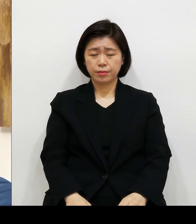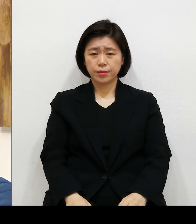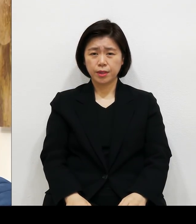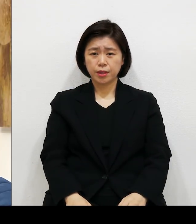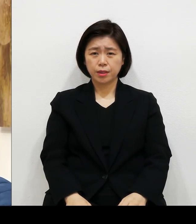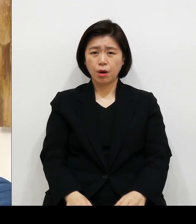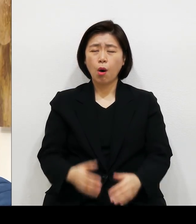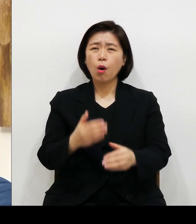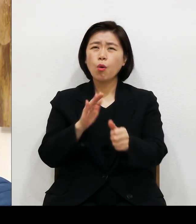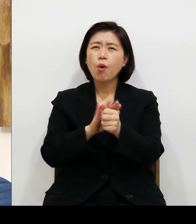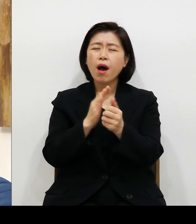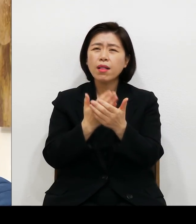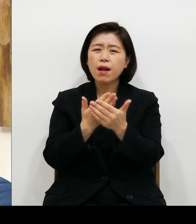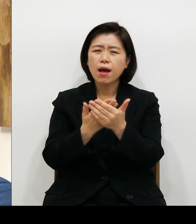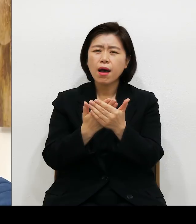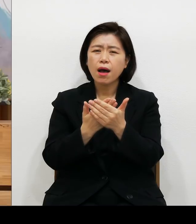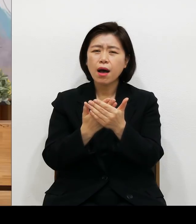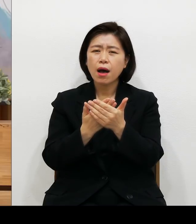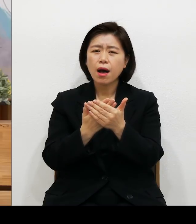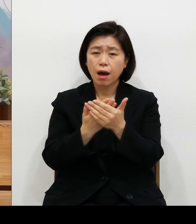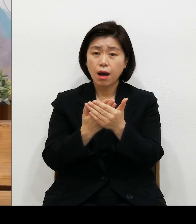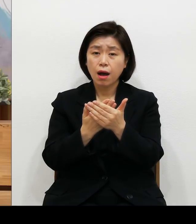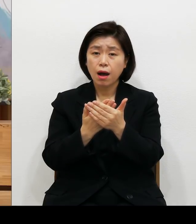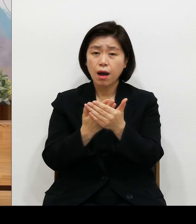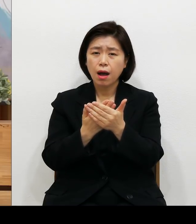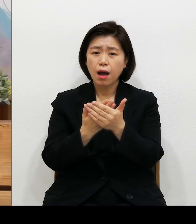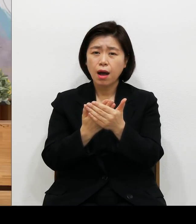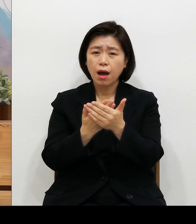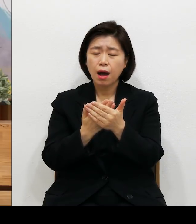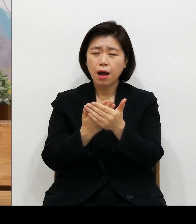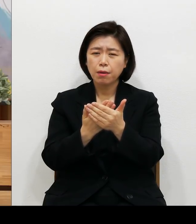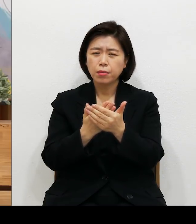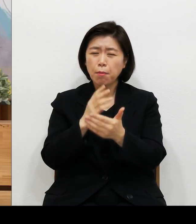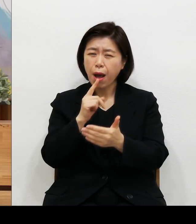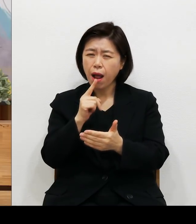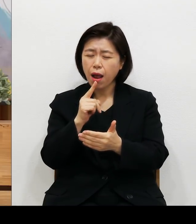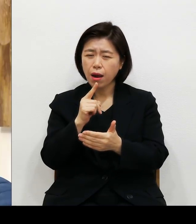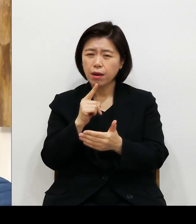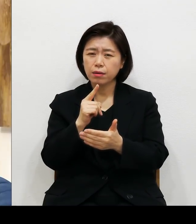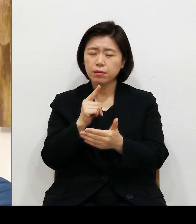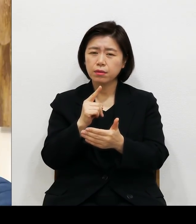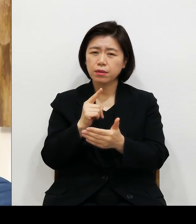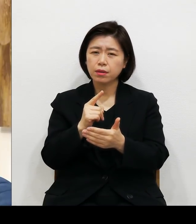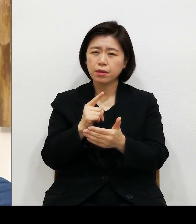애기 아빠들이 참 어렵게 저를 찾았다는 말을 꼭 했었거든요. 예. 저 찾기 어려웠다고.